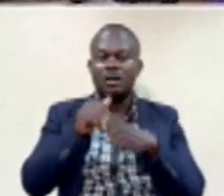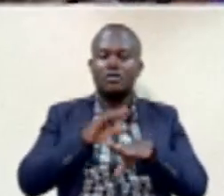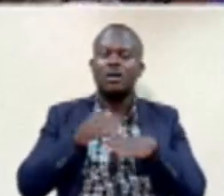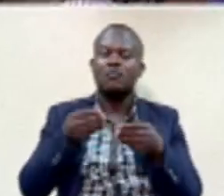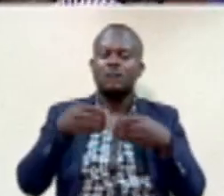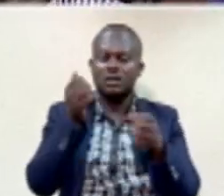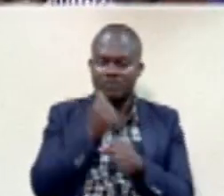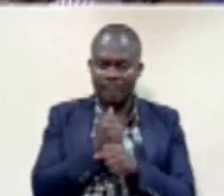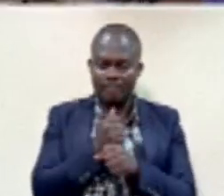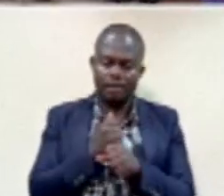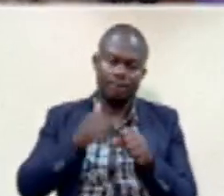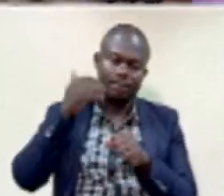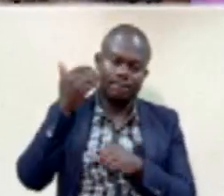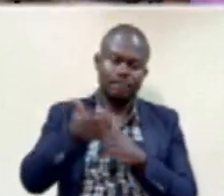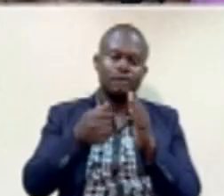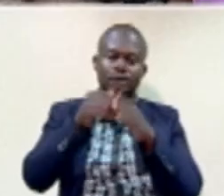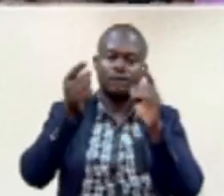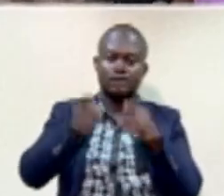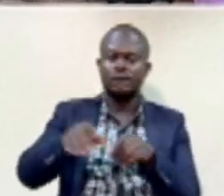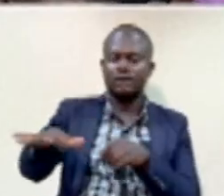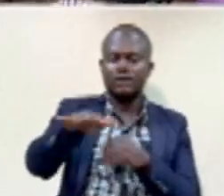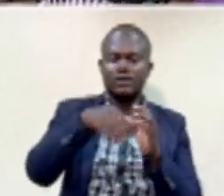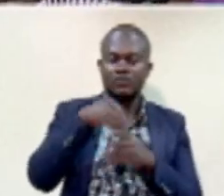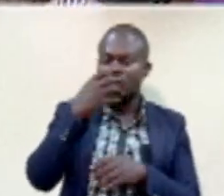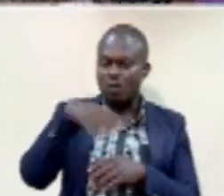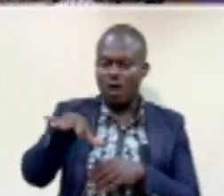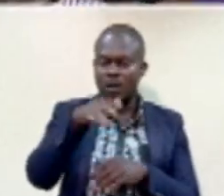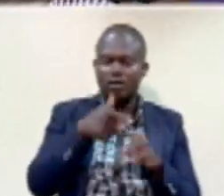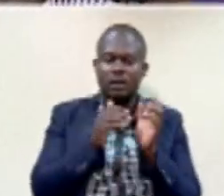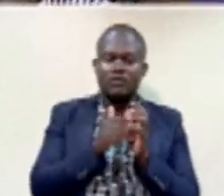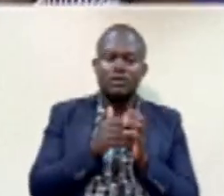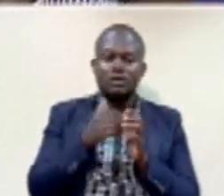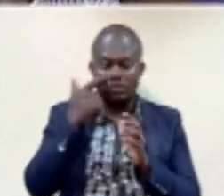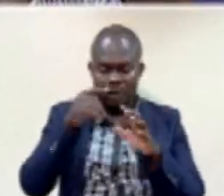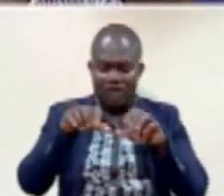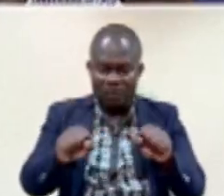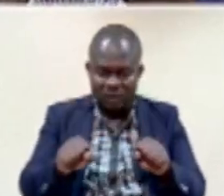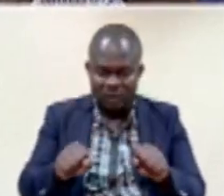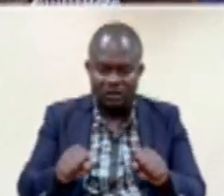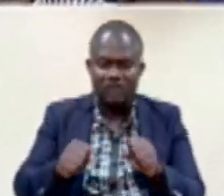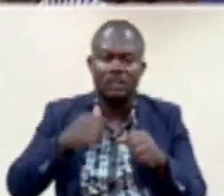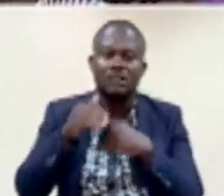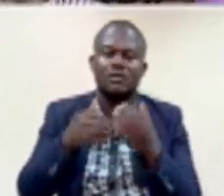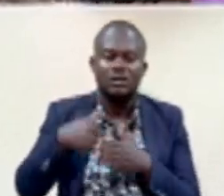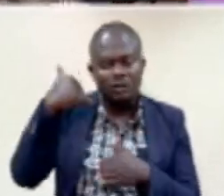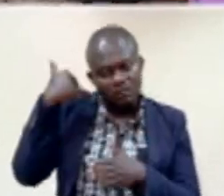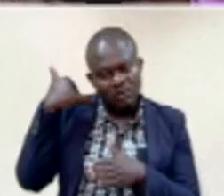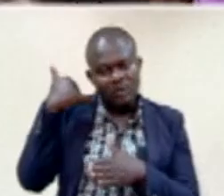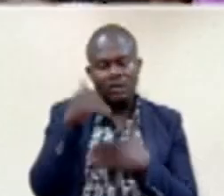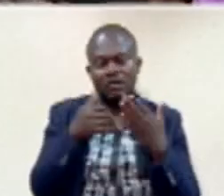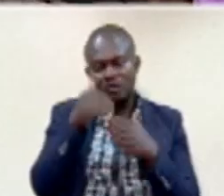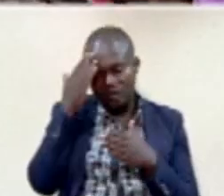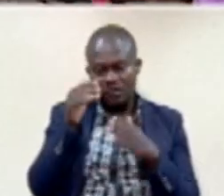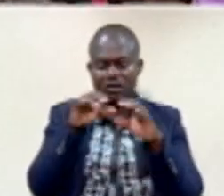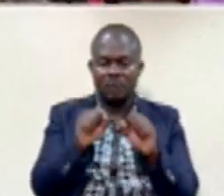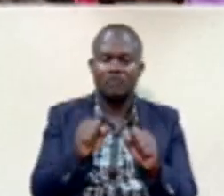yaduhamagaraga mbo noneho musanga imuhanga ariko nzanga yafashwe noneho yambamagaraga gutyo ari uko